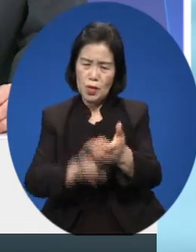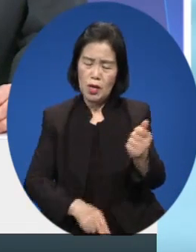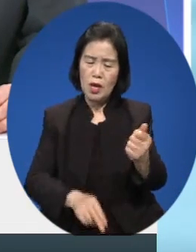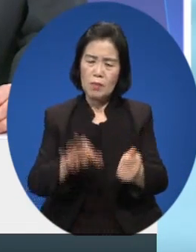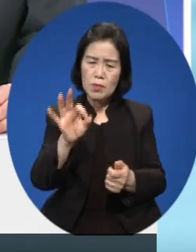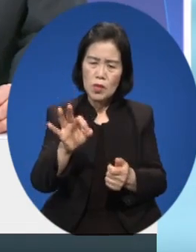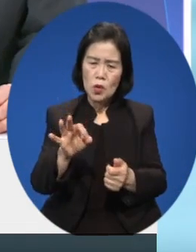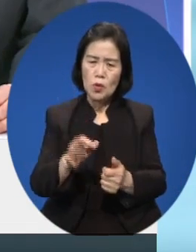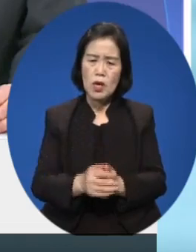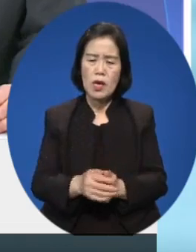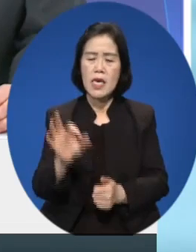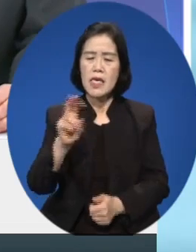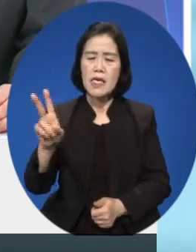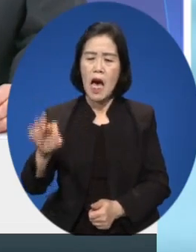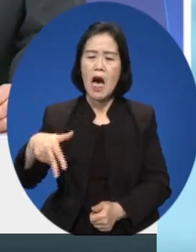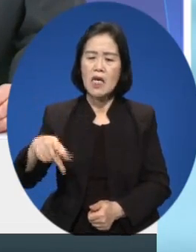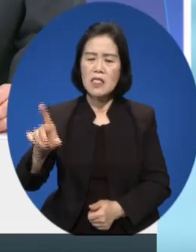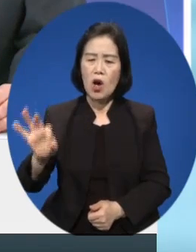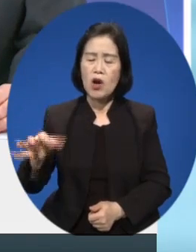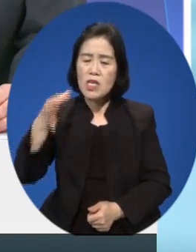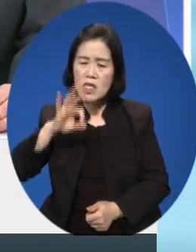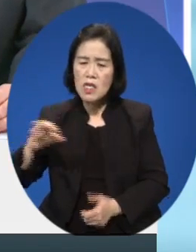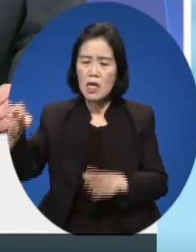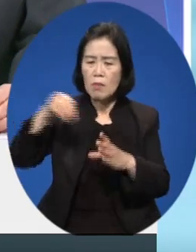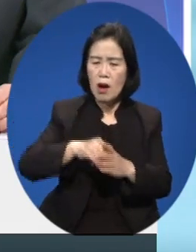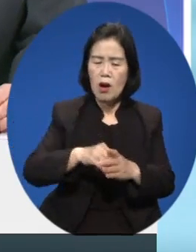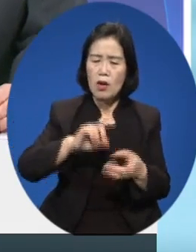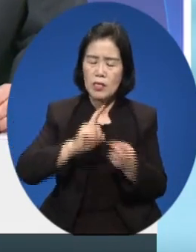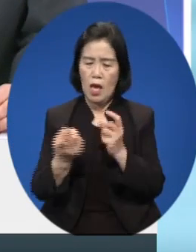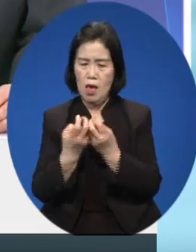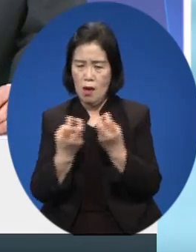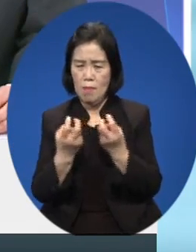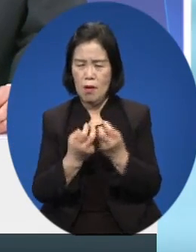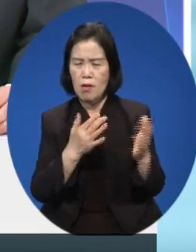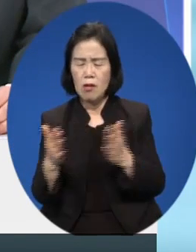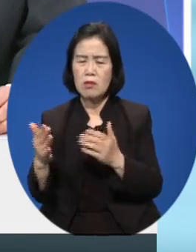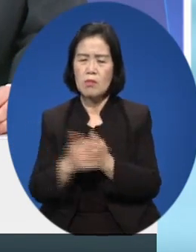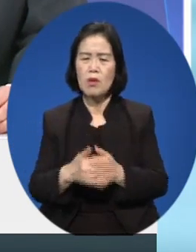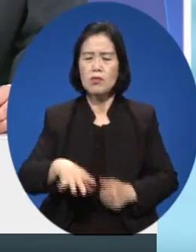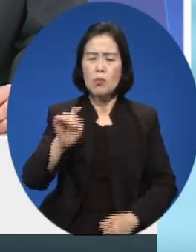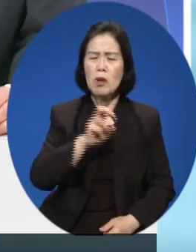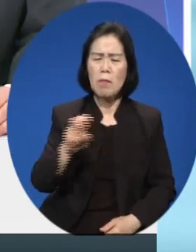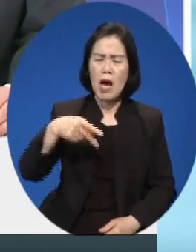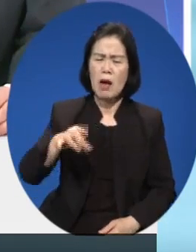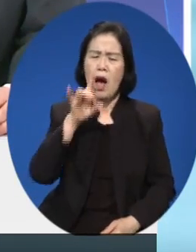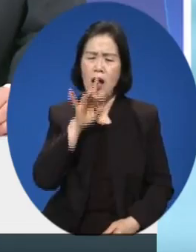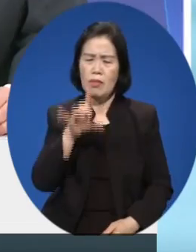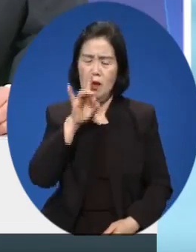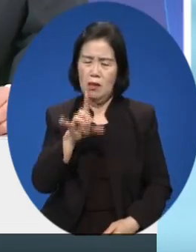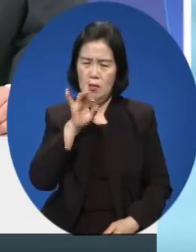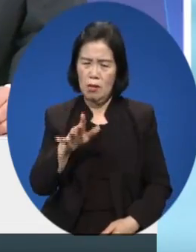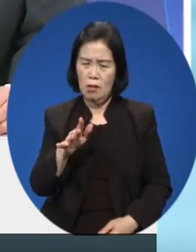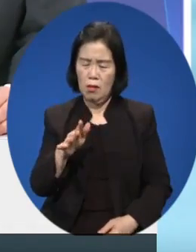점 등은 양정 해에만 이익을 반영하고 대안을 마련하는 태도로 처음부터 마서 캥 은 불가능하다 라는 조건으로